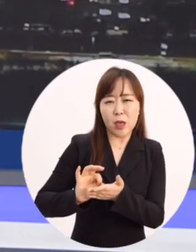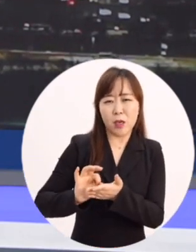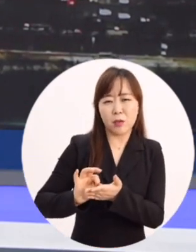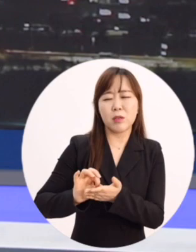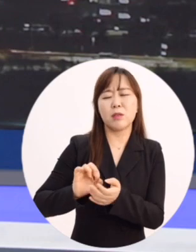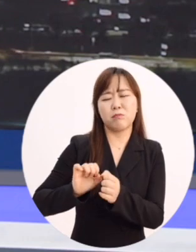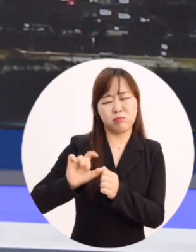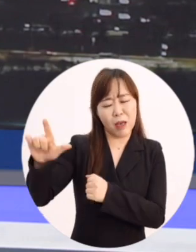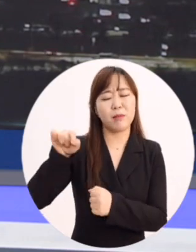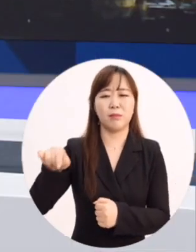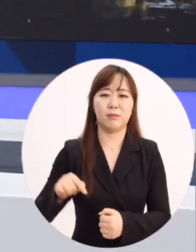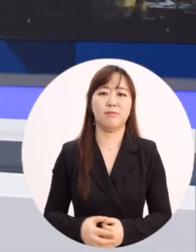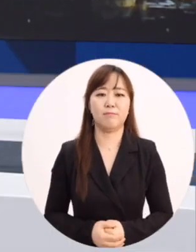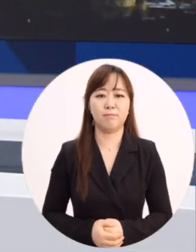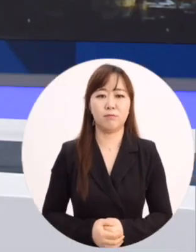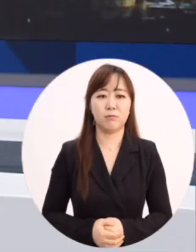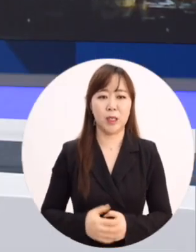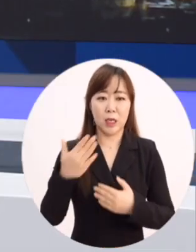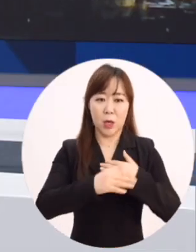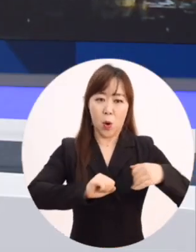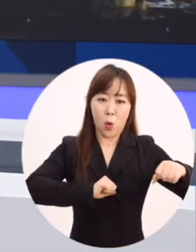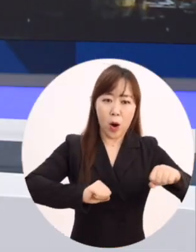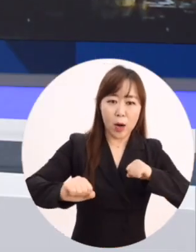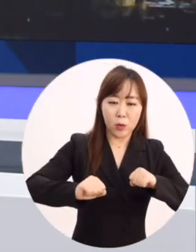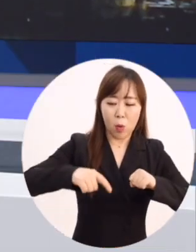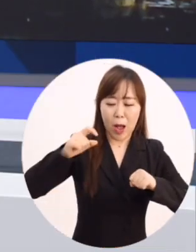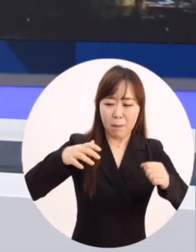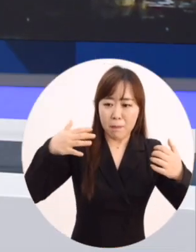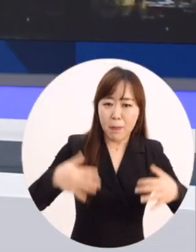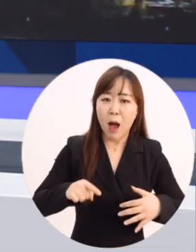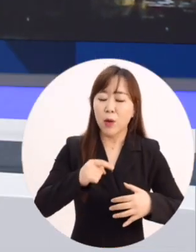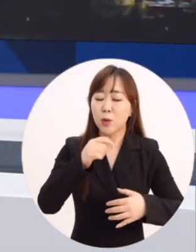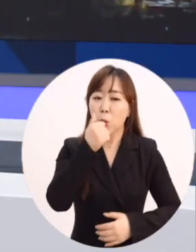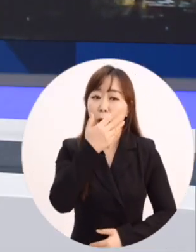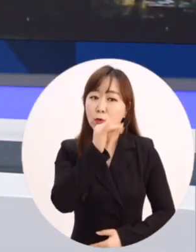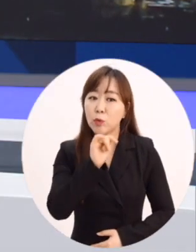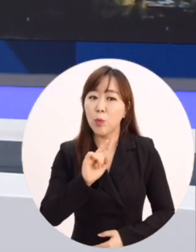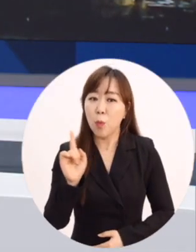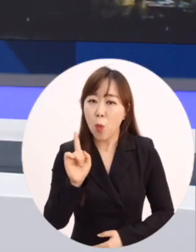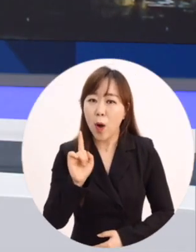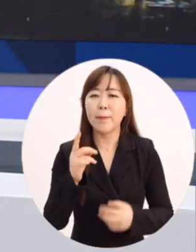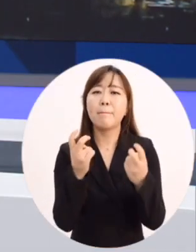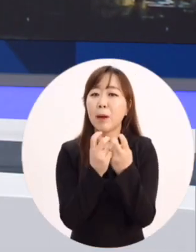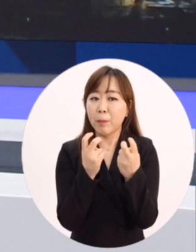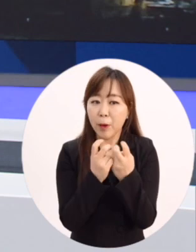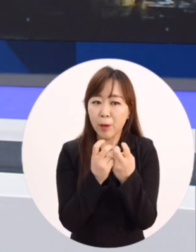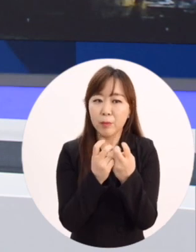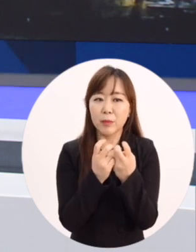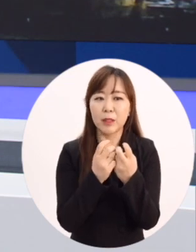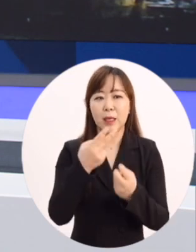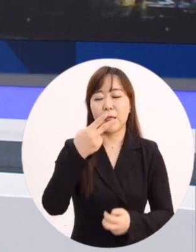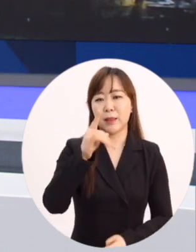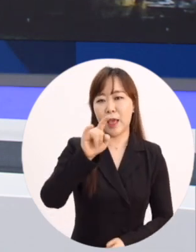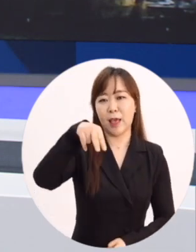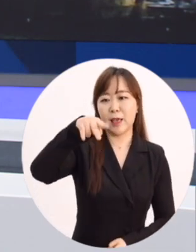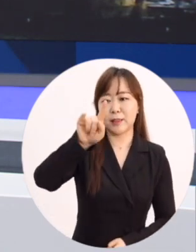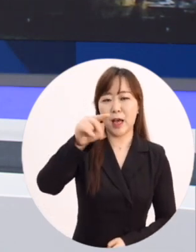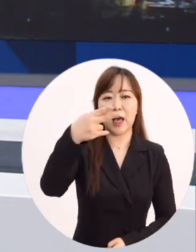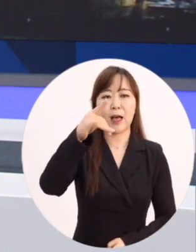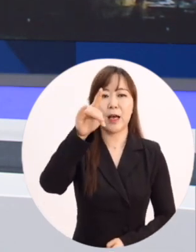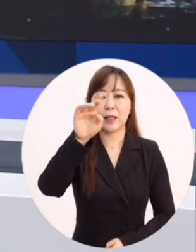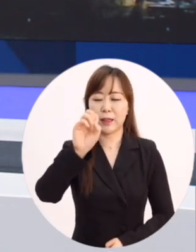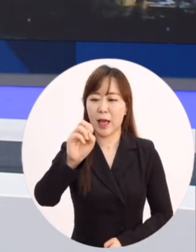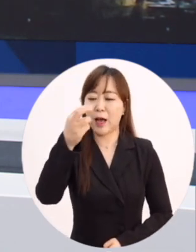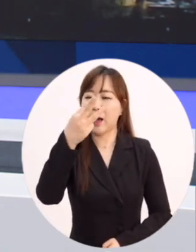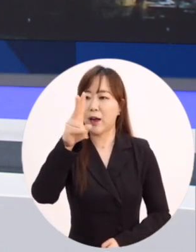부분을 차지합니다. 신체 활동의 강도를 설명할 수 있는 유용한 방법의 하나로 대사당량이라는